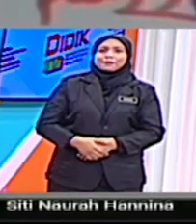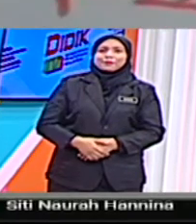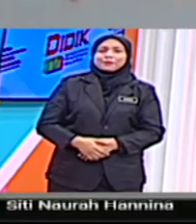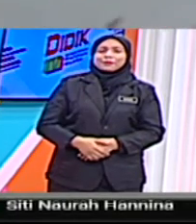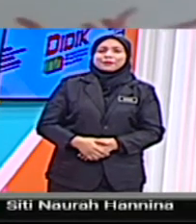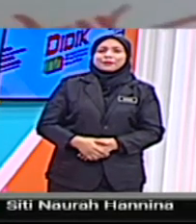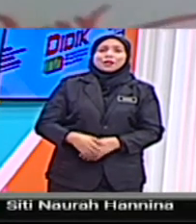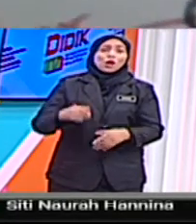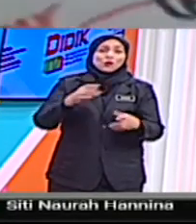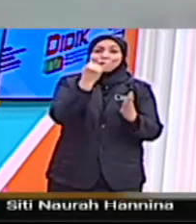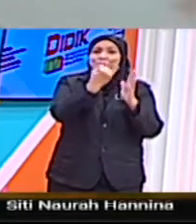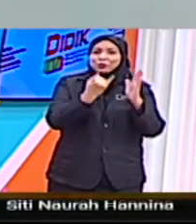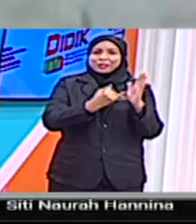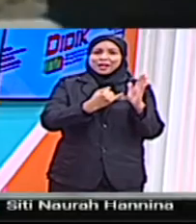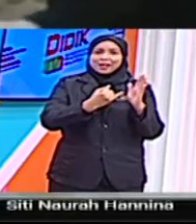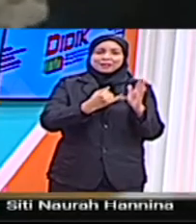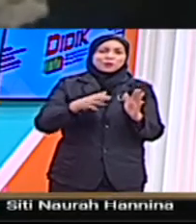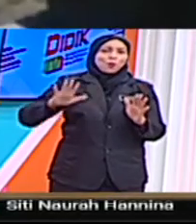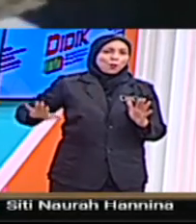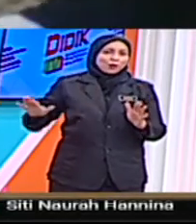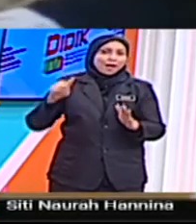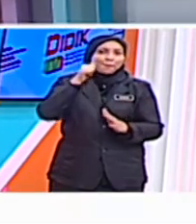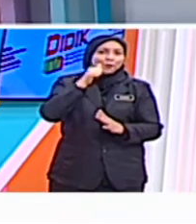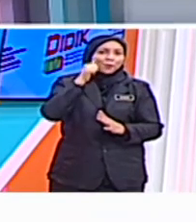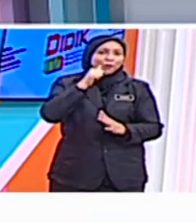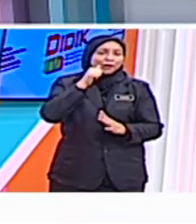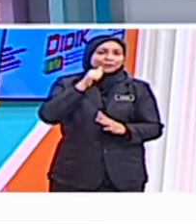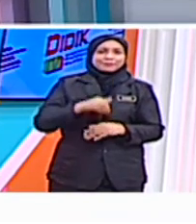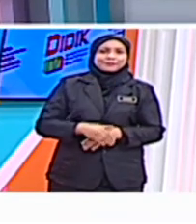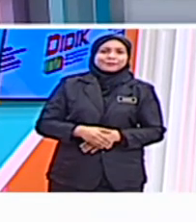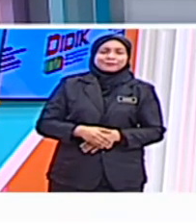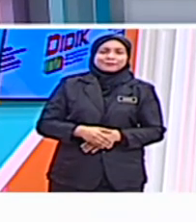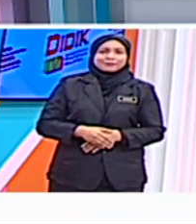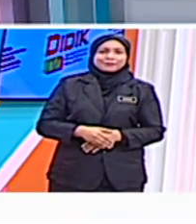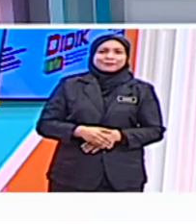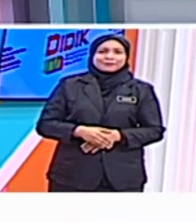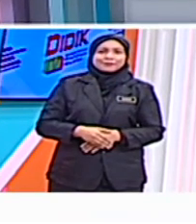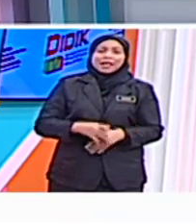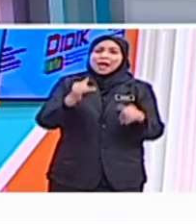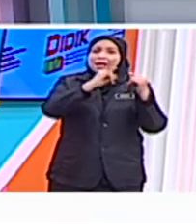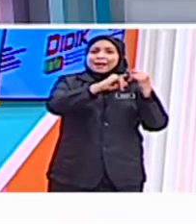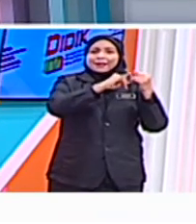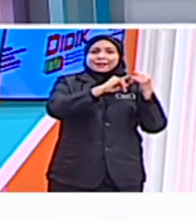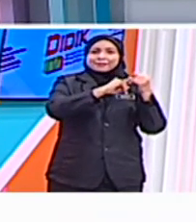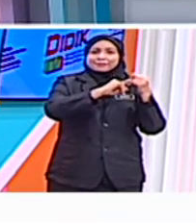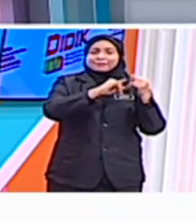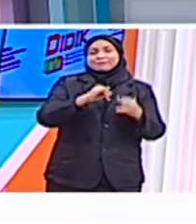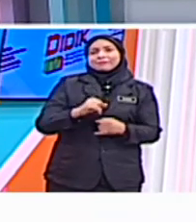Naura lukis budak perempuan. Bibir, payudara. Okey, betul. Pandai. Okey, okay. Alina terakhir sekali. Dapat tak